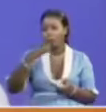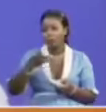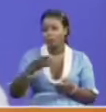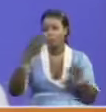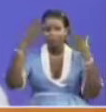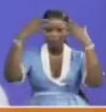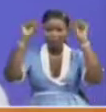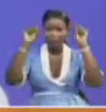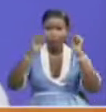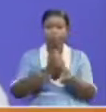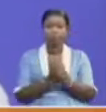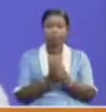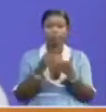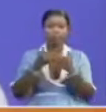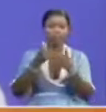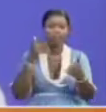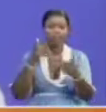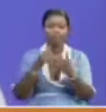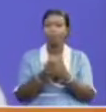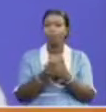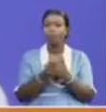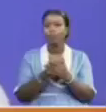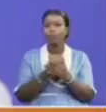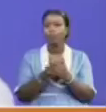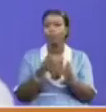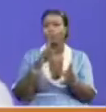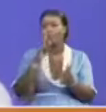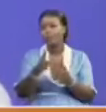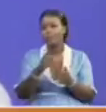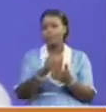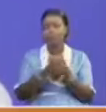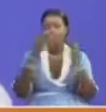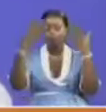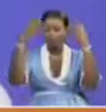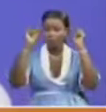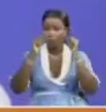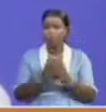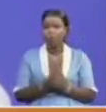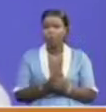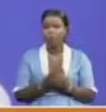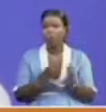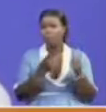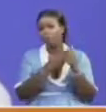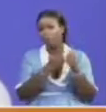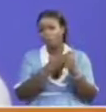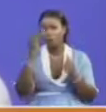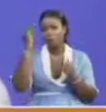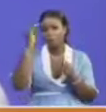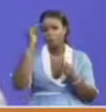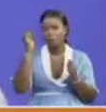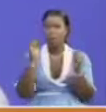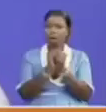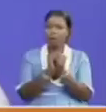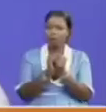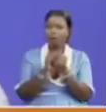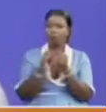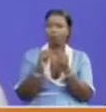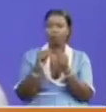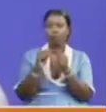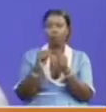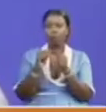genre et ça d'ailleurs été toujours appelé par le Président de la République en tant que candidat et même le Premier